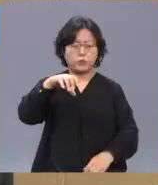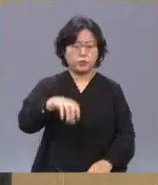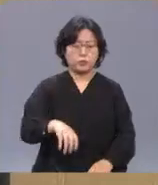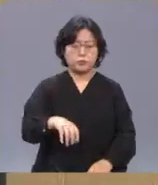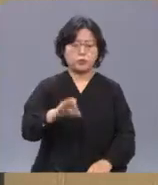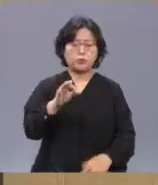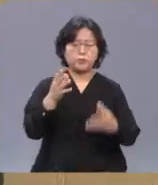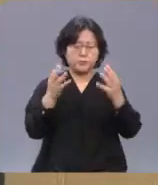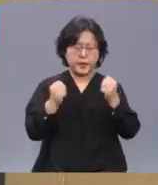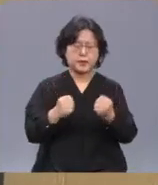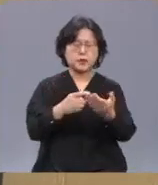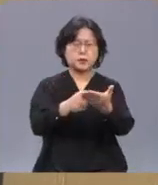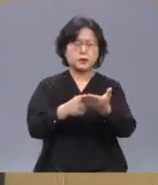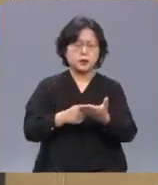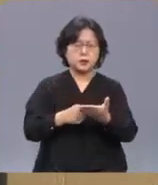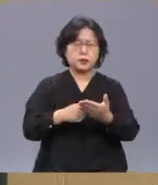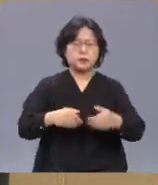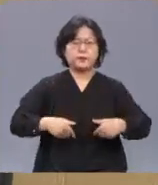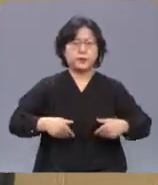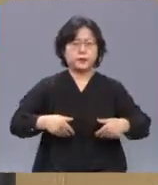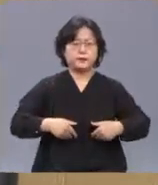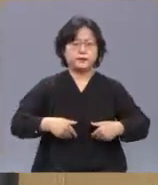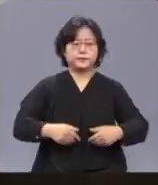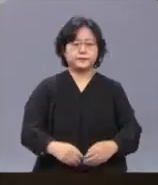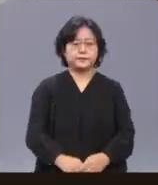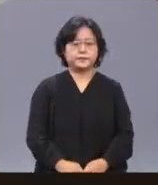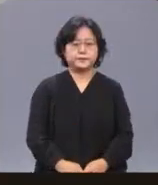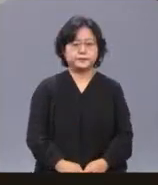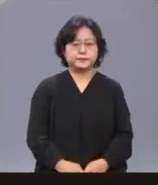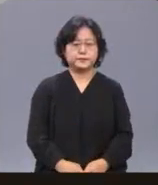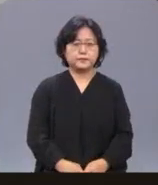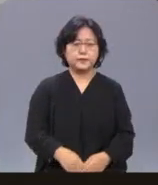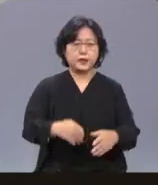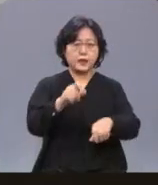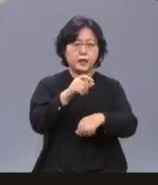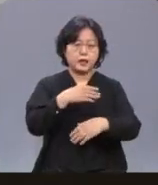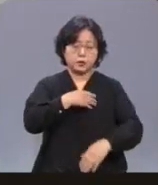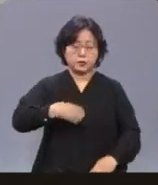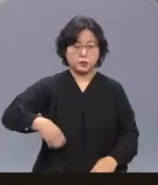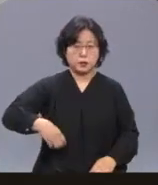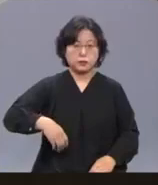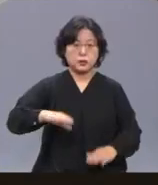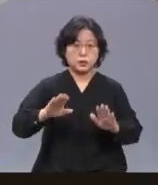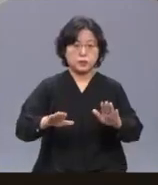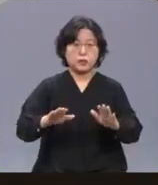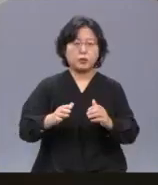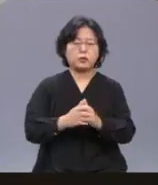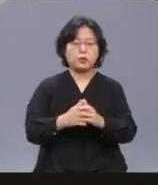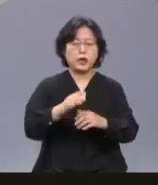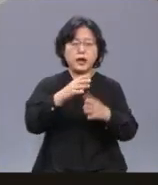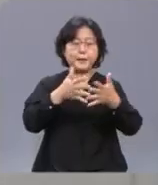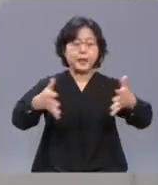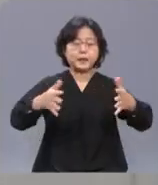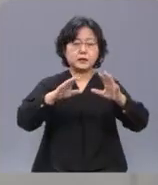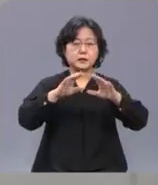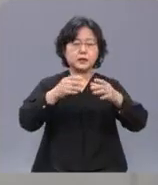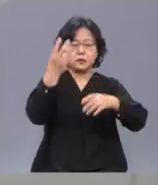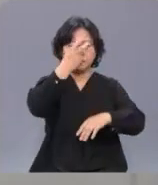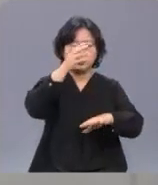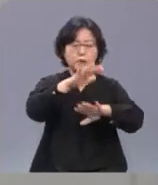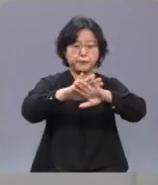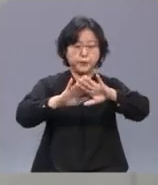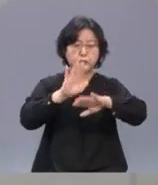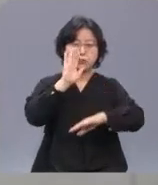같은 데서도 많이 좀 전략해야 될 것 같아요. 행정복지센터도 이번 주부터 아파트마다 조사표를